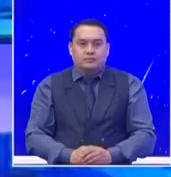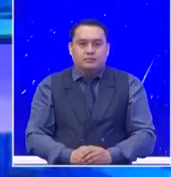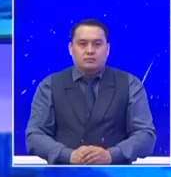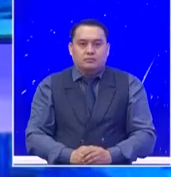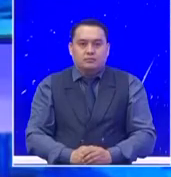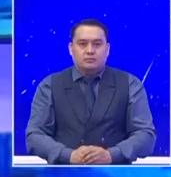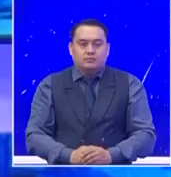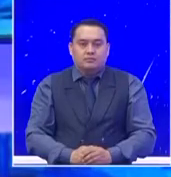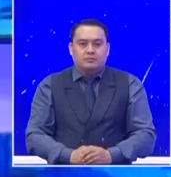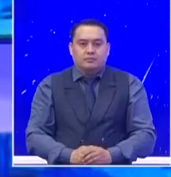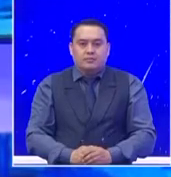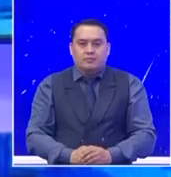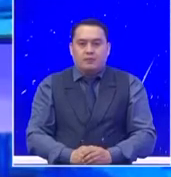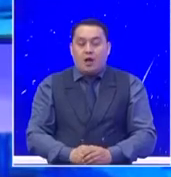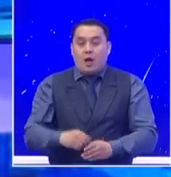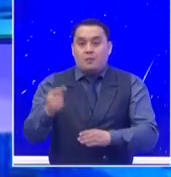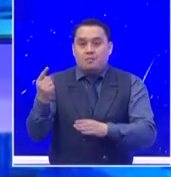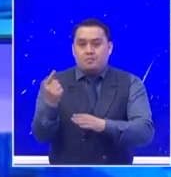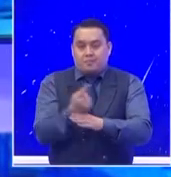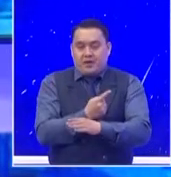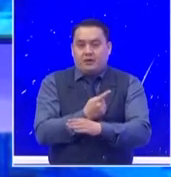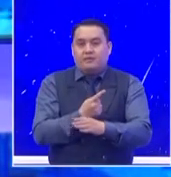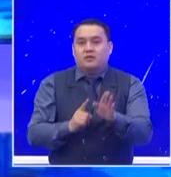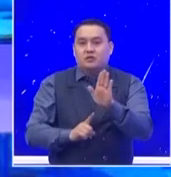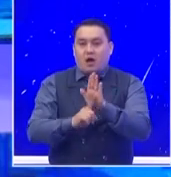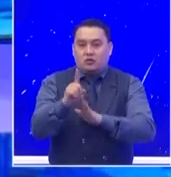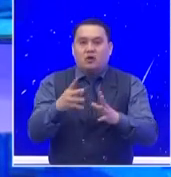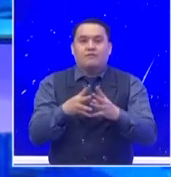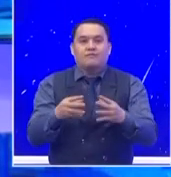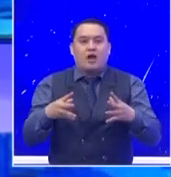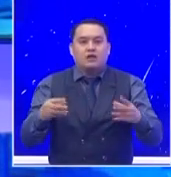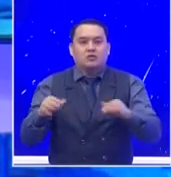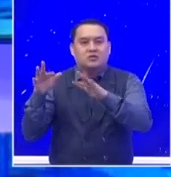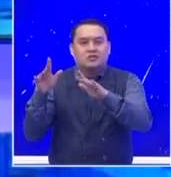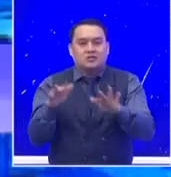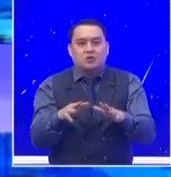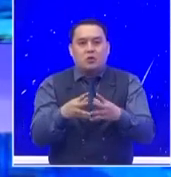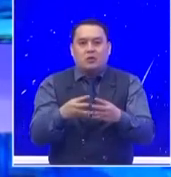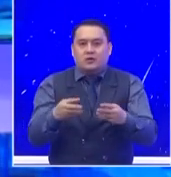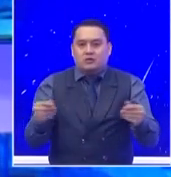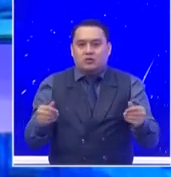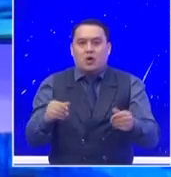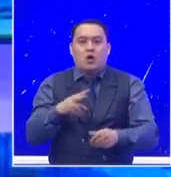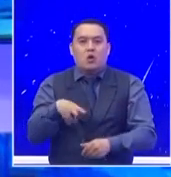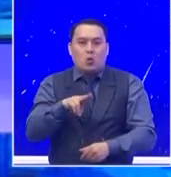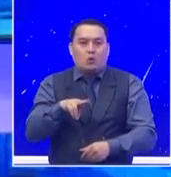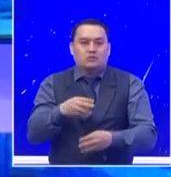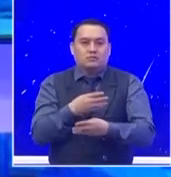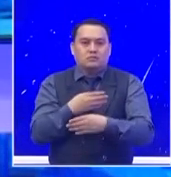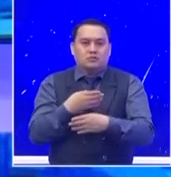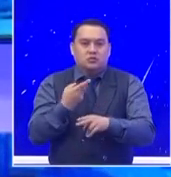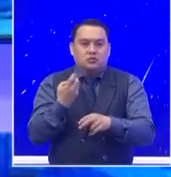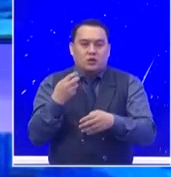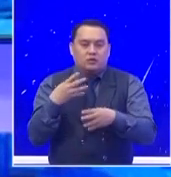У природы нет плохой погоды. Первыми признаками весны являются таяние снега, сход льда на водоемах, устойчивый переход